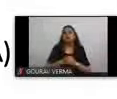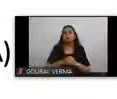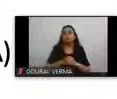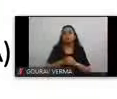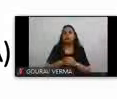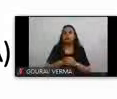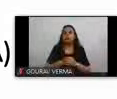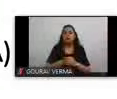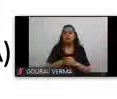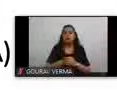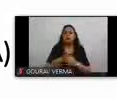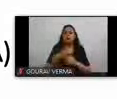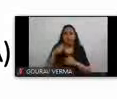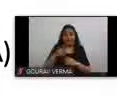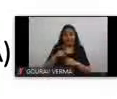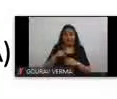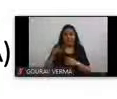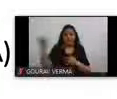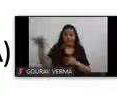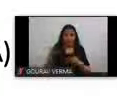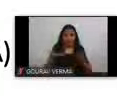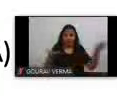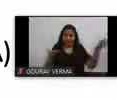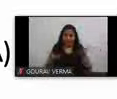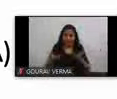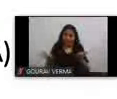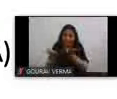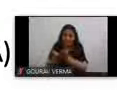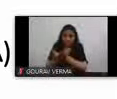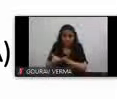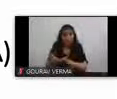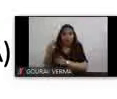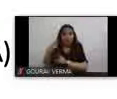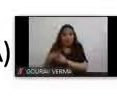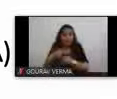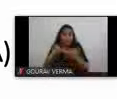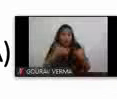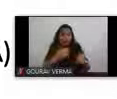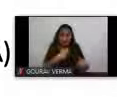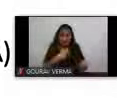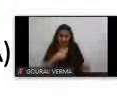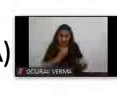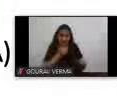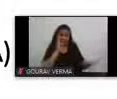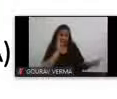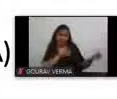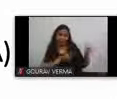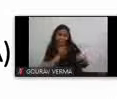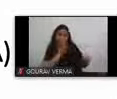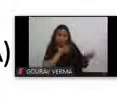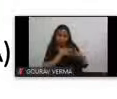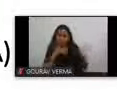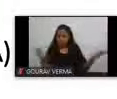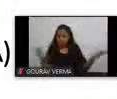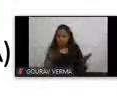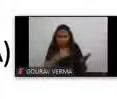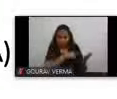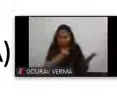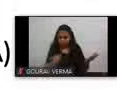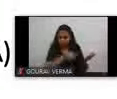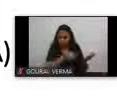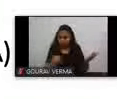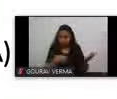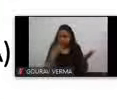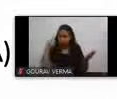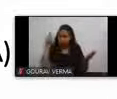करके हमको ये assessment करना पड़ेगा और learning conditions appropriately use करना पड़ेगा.